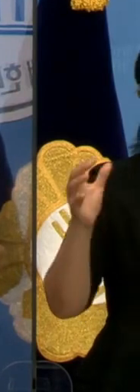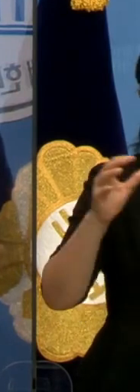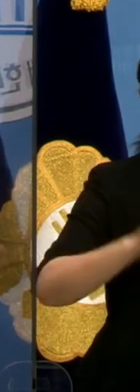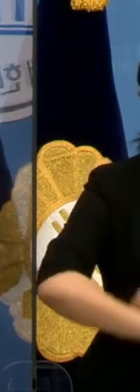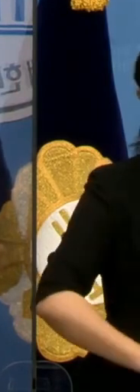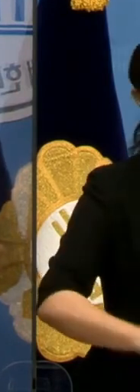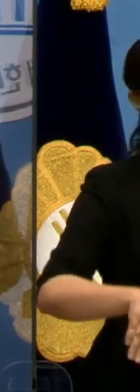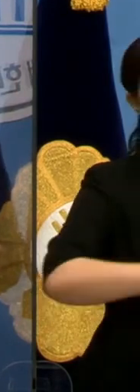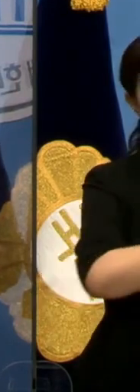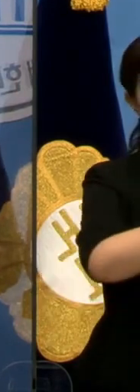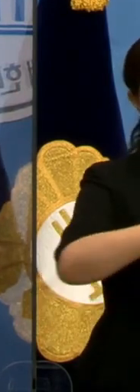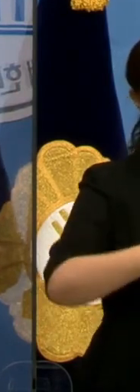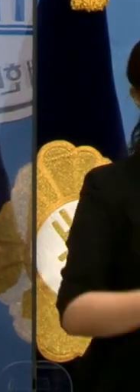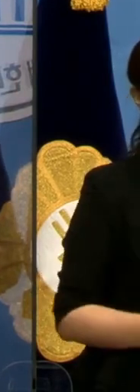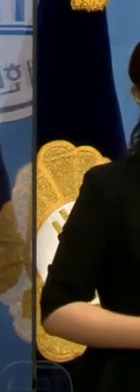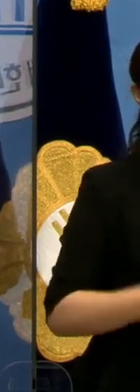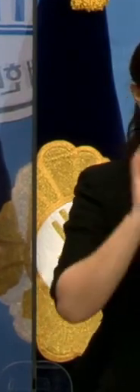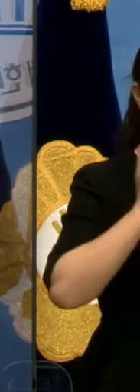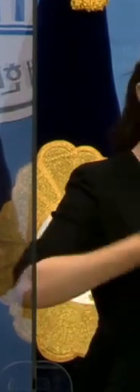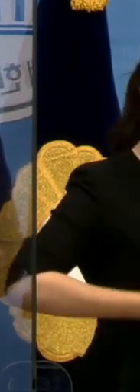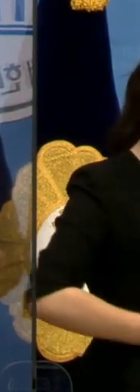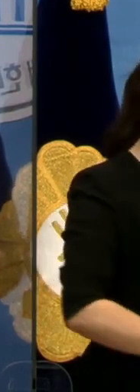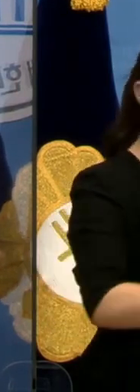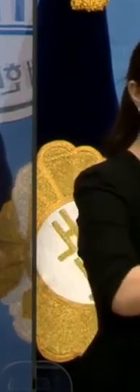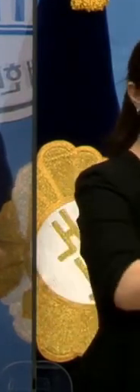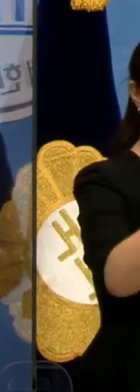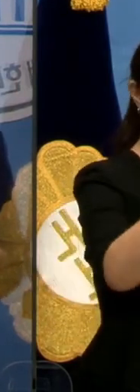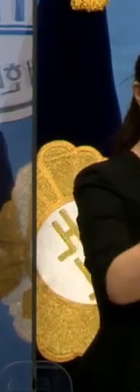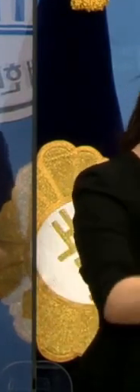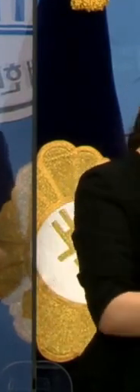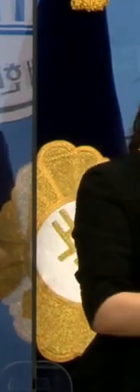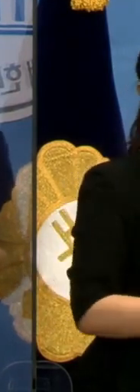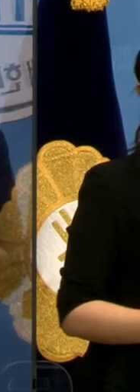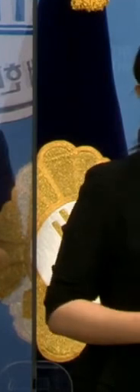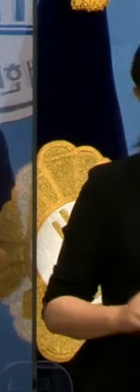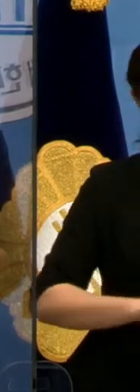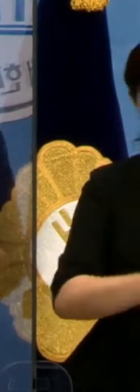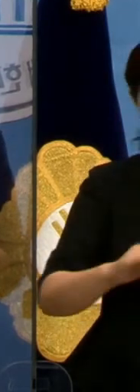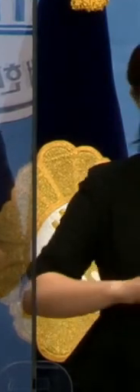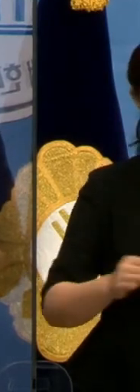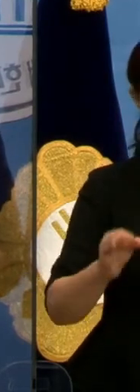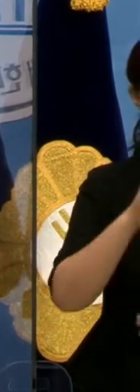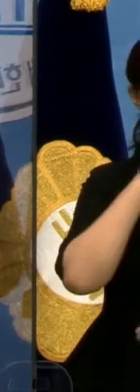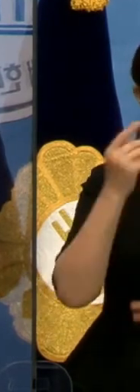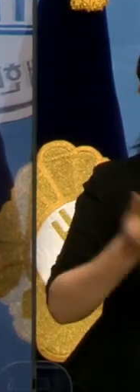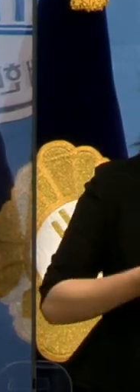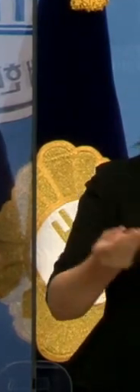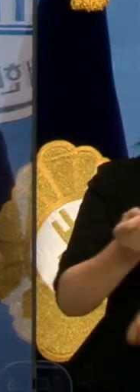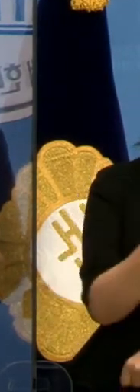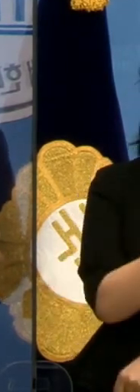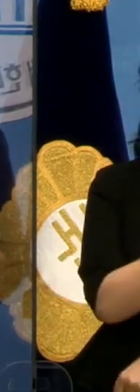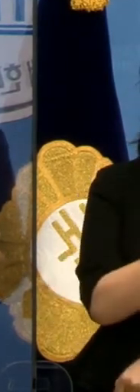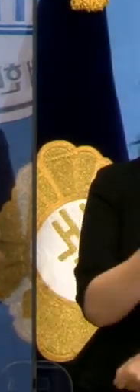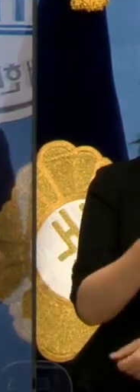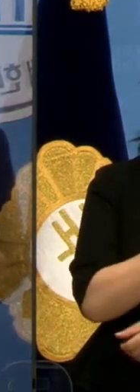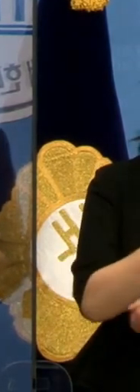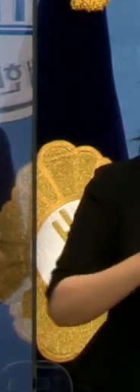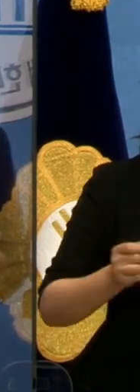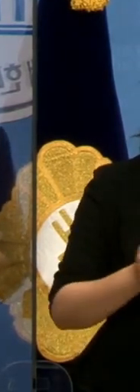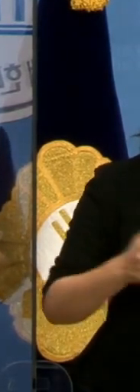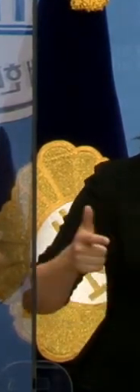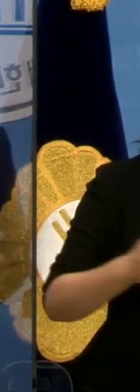것입니다. 저출생 심화와 가계부채 폭등을 야기해서 우리 경제의 미래를 좀먹고